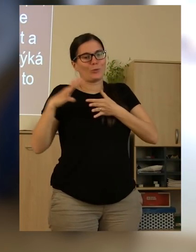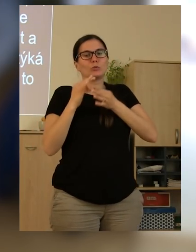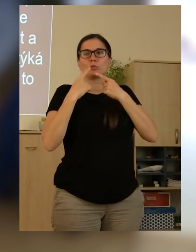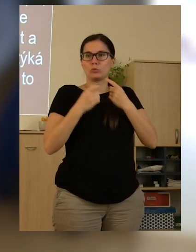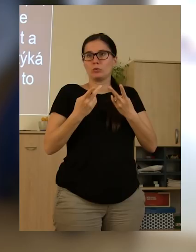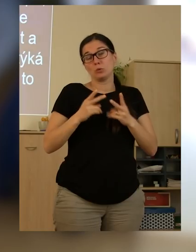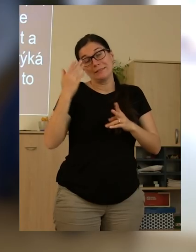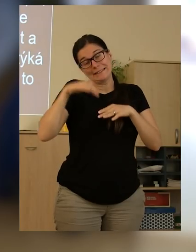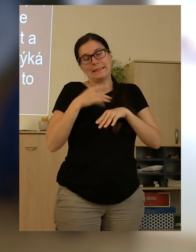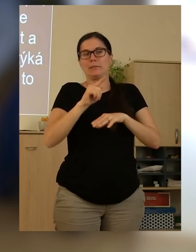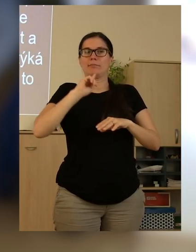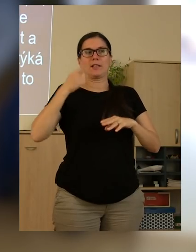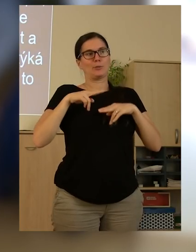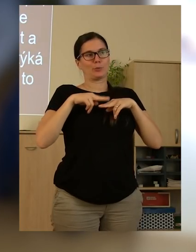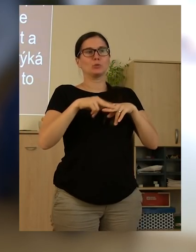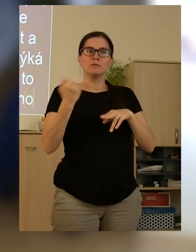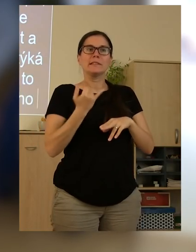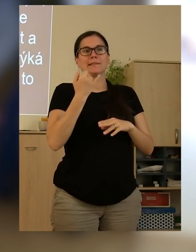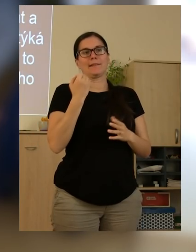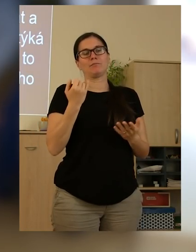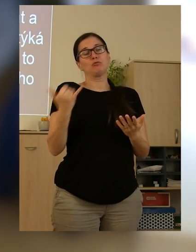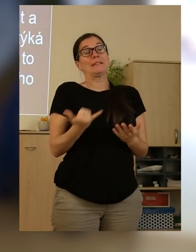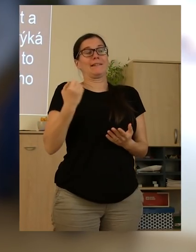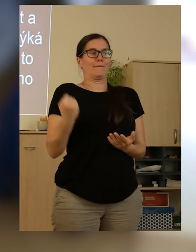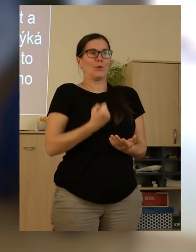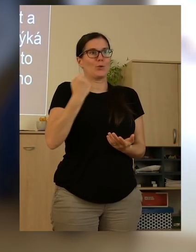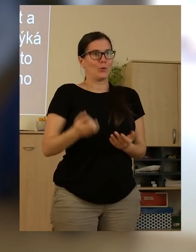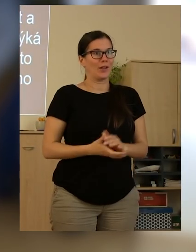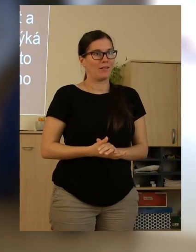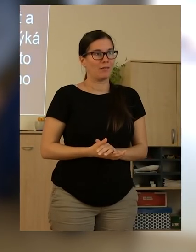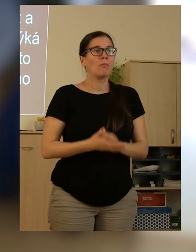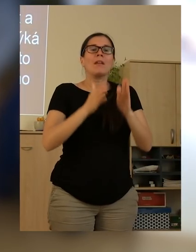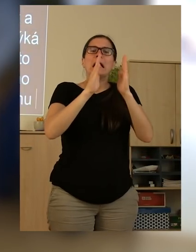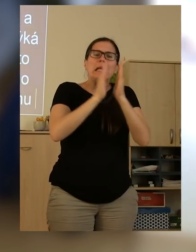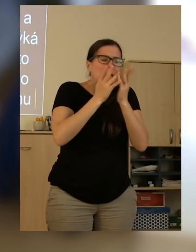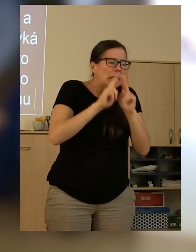myslím, že funguje prakticky vždycky. A nepotřebujete na to ani snář,